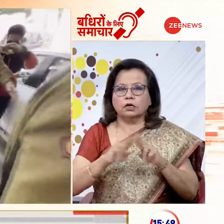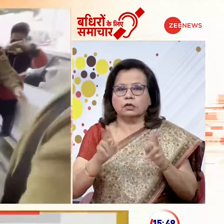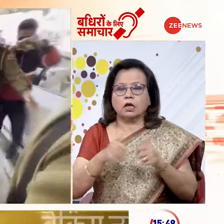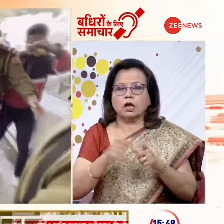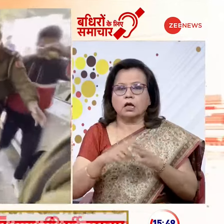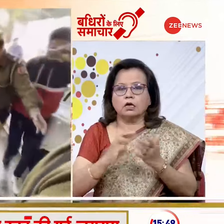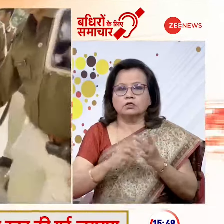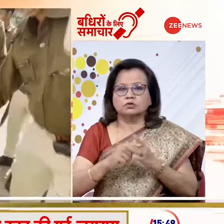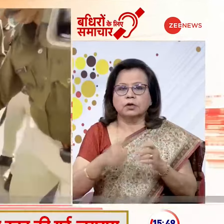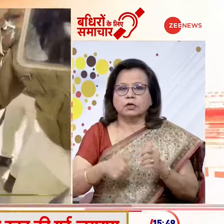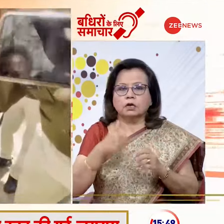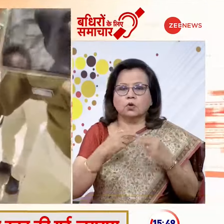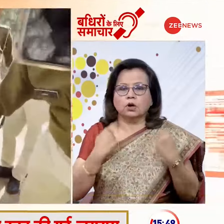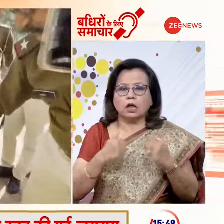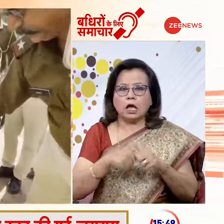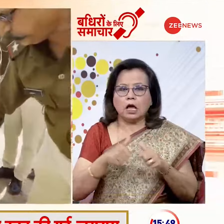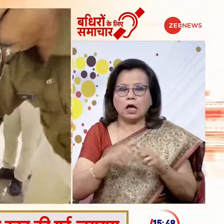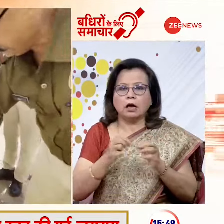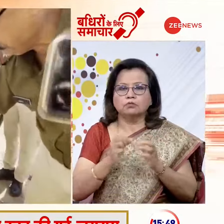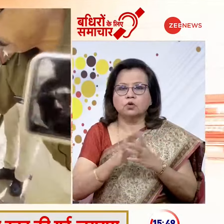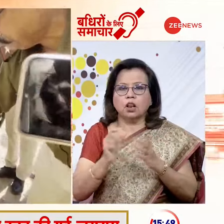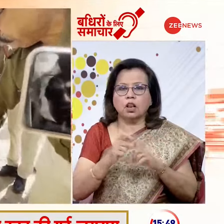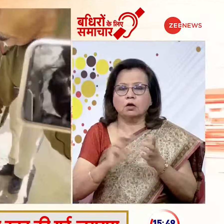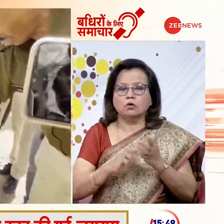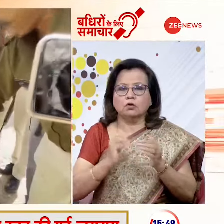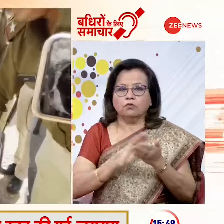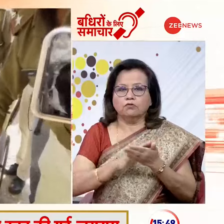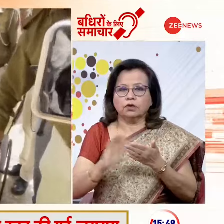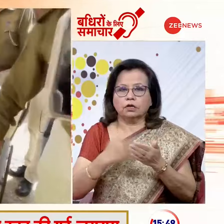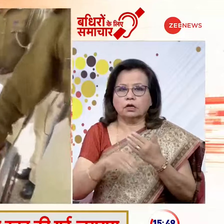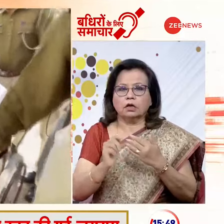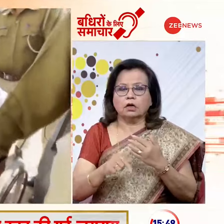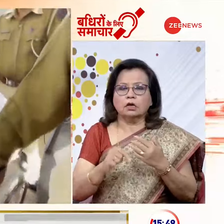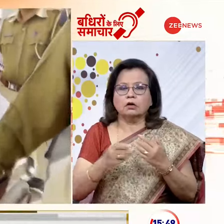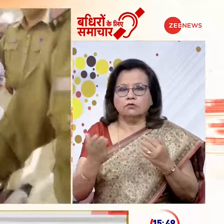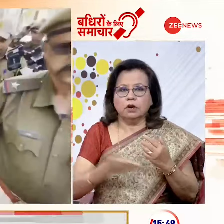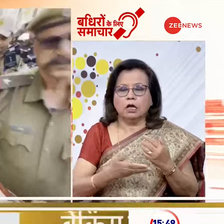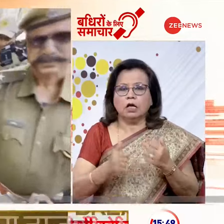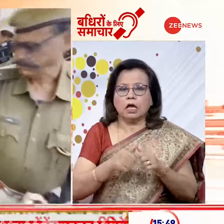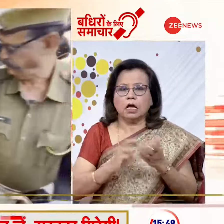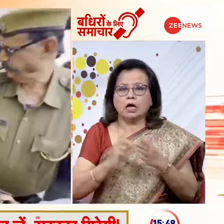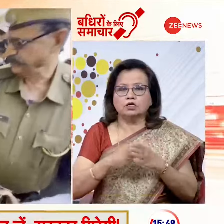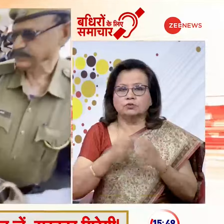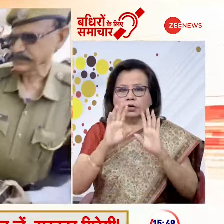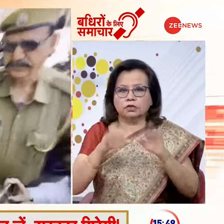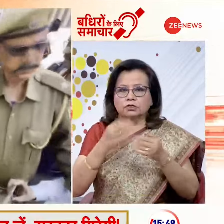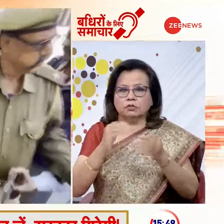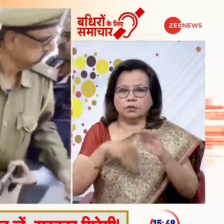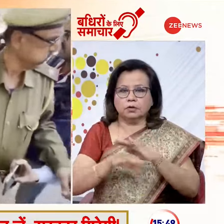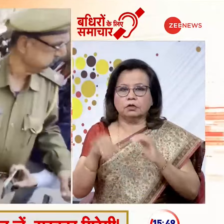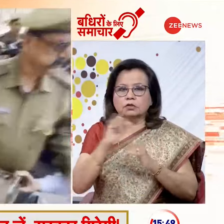अजमेर की टाड़ा कोट ने अब्दुलकरीम टुंडा को बरी किया है टुंडा फिलहाल अजमेर की जेल में बंध है